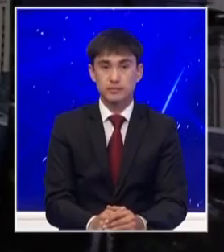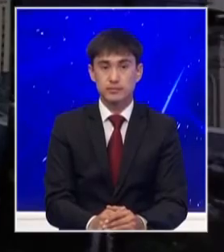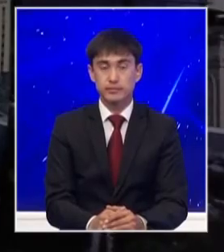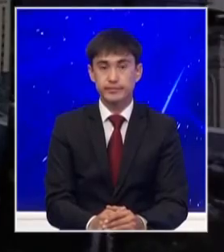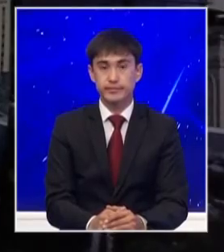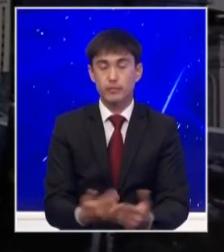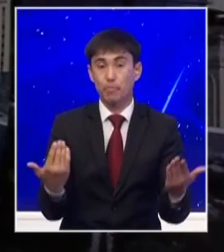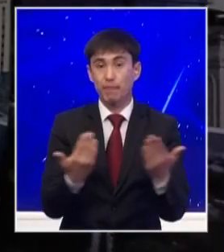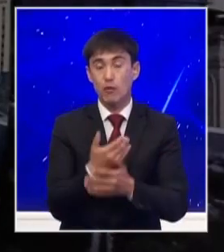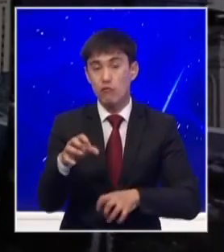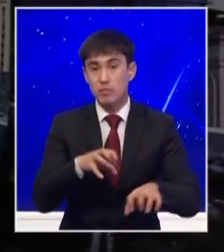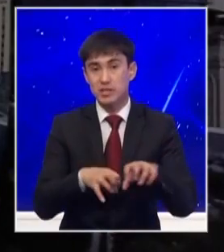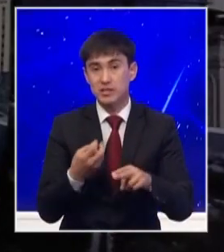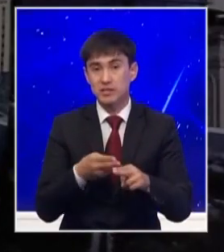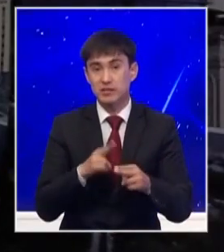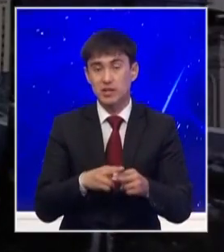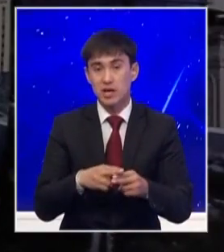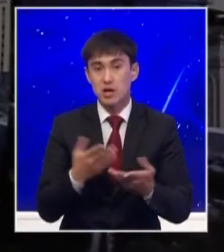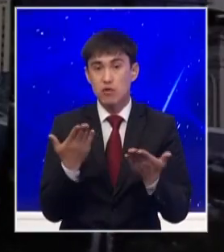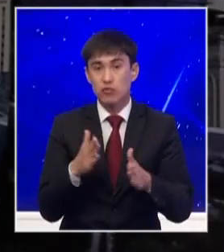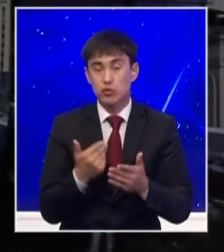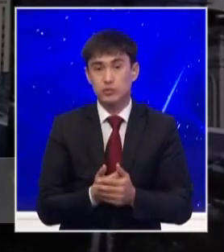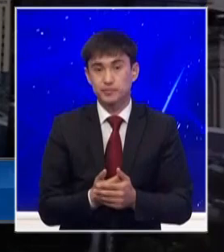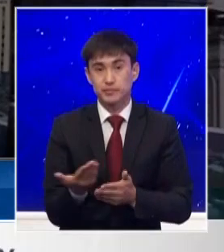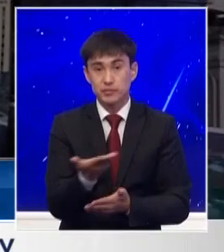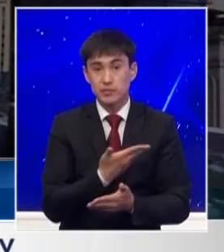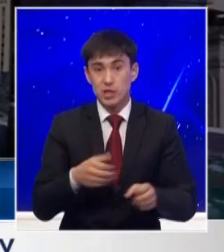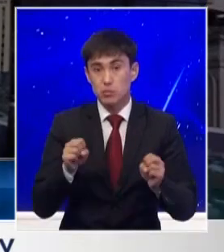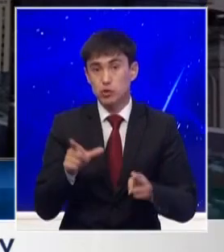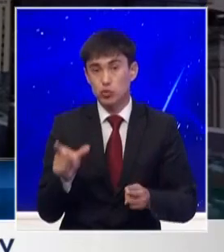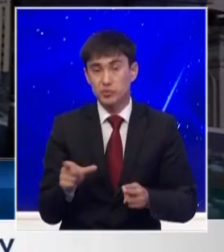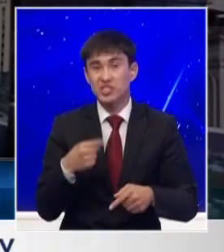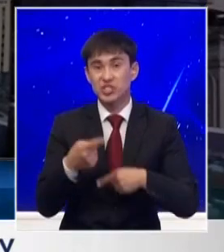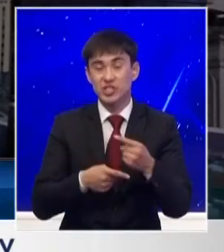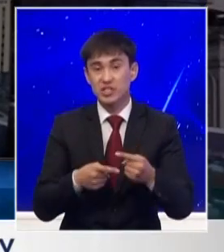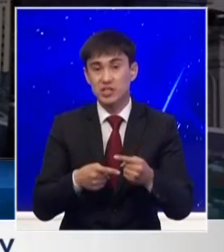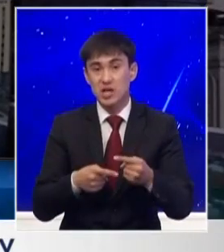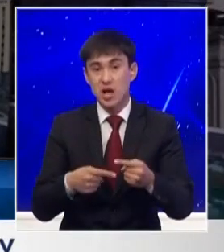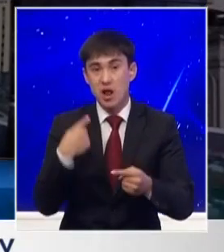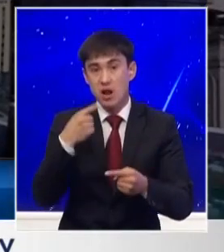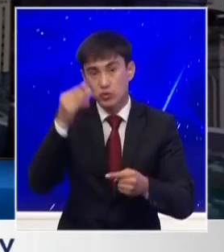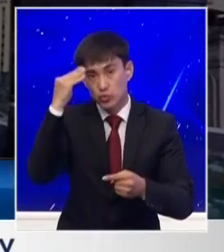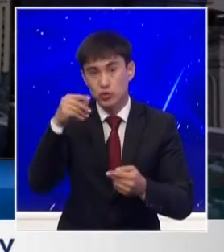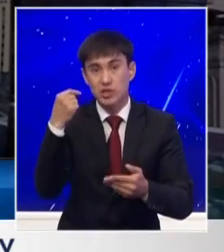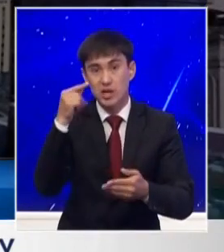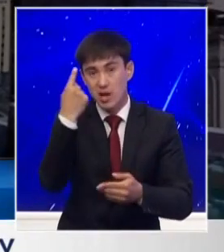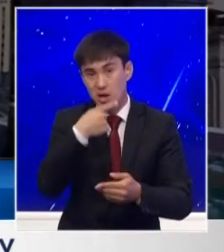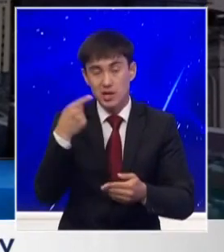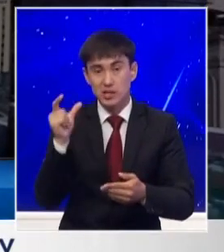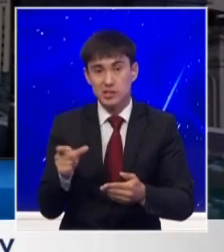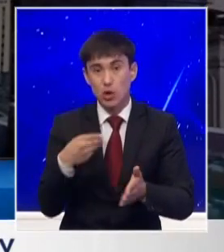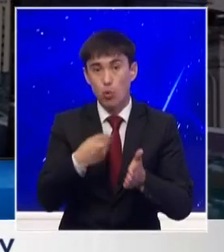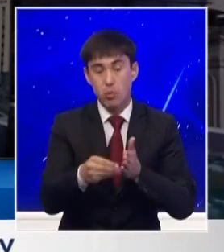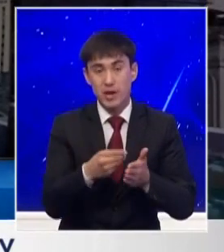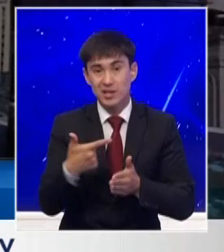Новый вид мошенничества, когда определенный наш преступник через подставных лиц закупает у наших